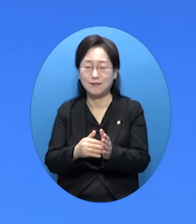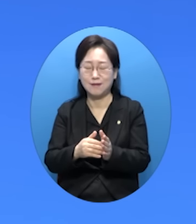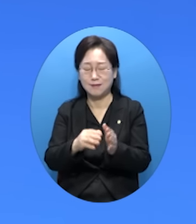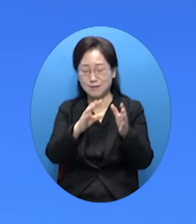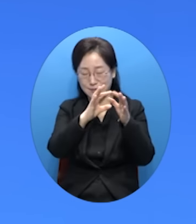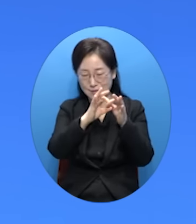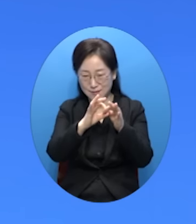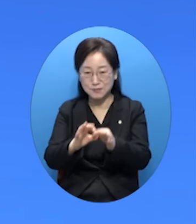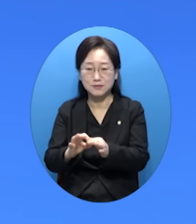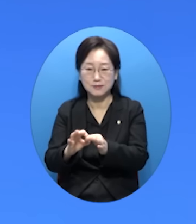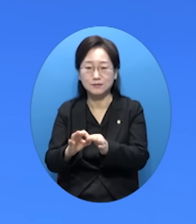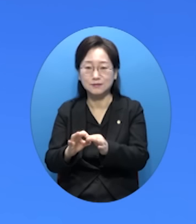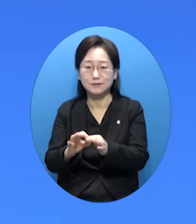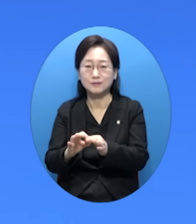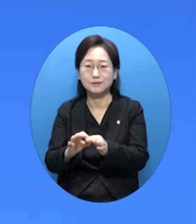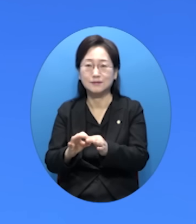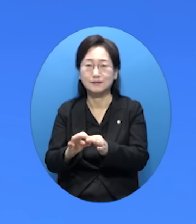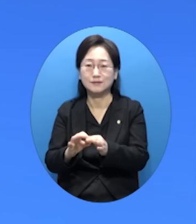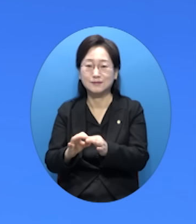계속